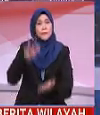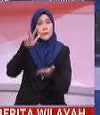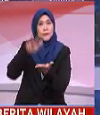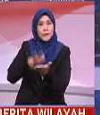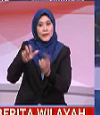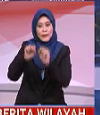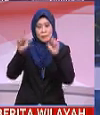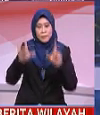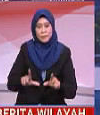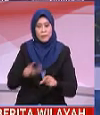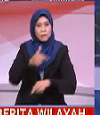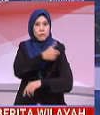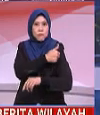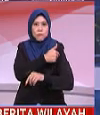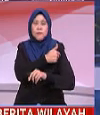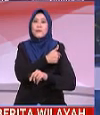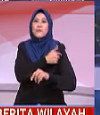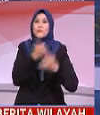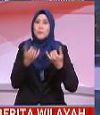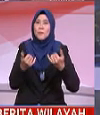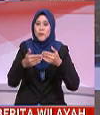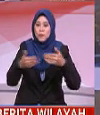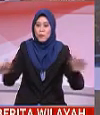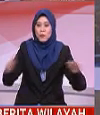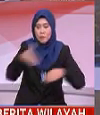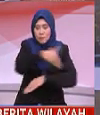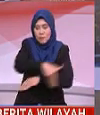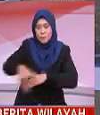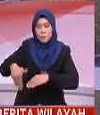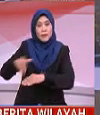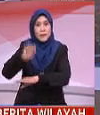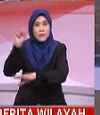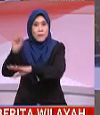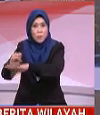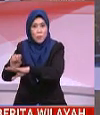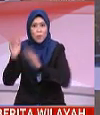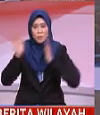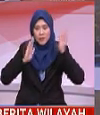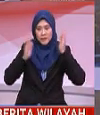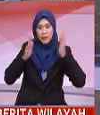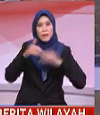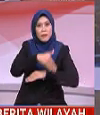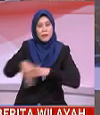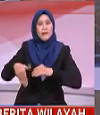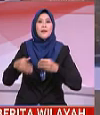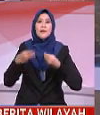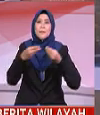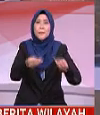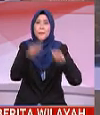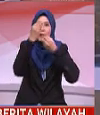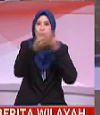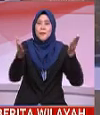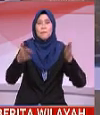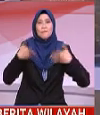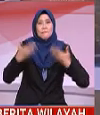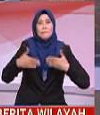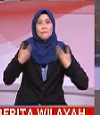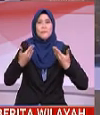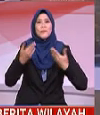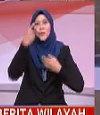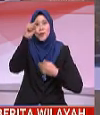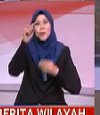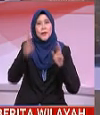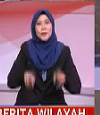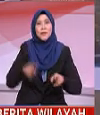Pengiktirafan sijil vaksinasi untuk membuka semula sempadan Malaysia Singapura akan menjadi berita gembira kepada rakyat Johor. Menteri Besar